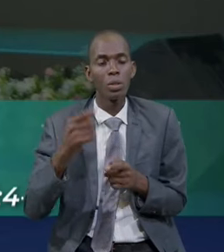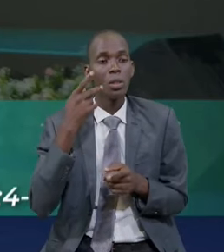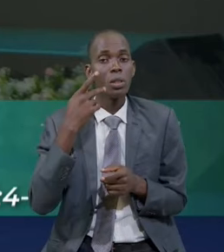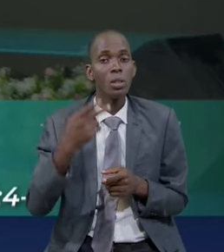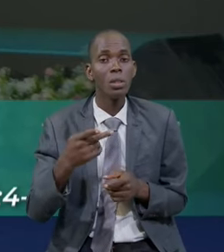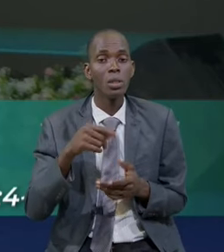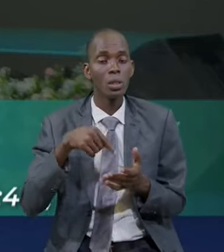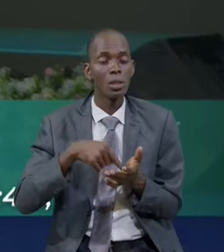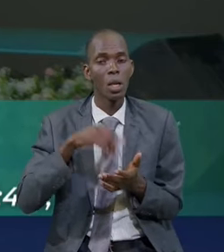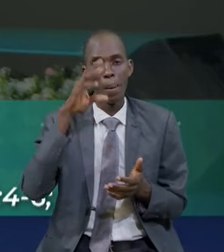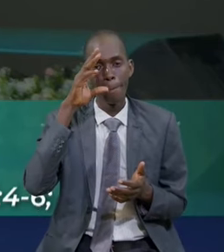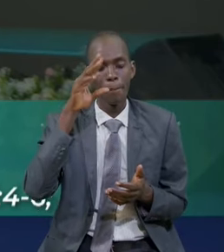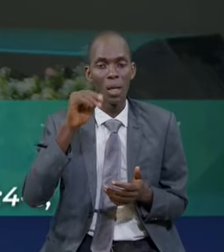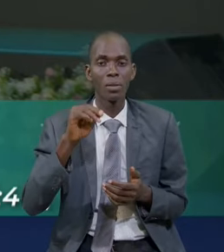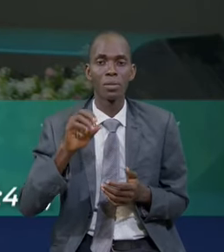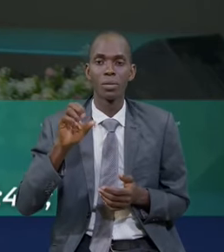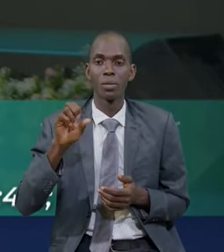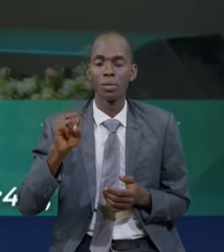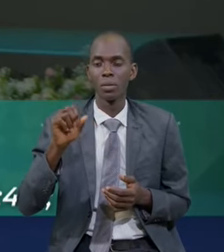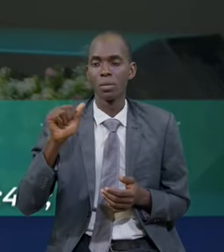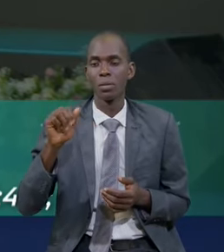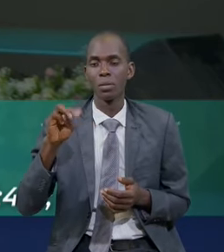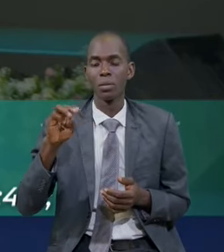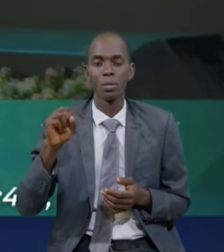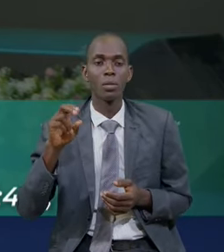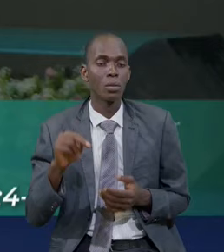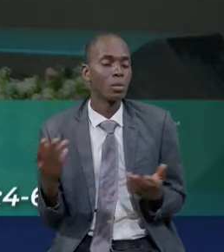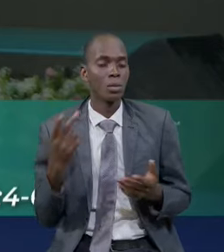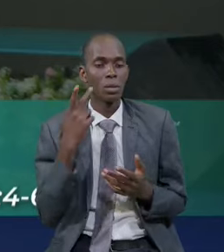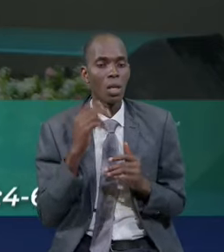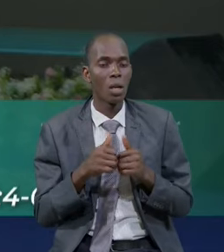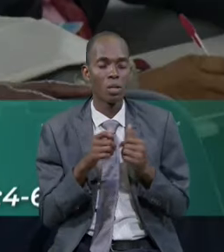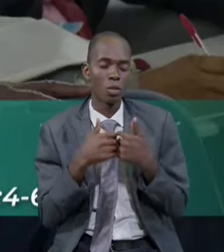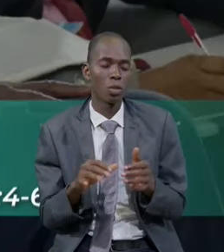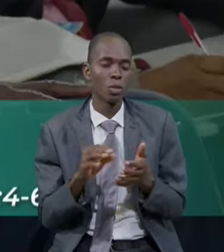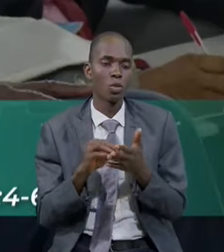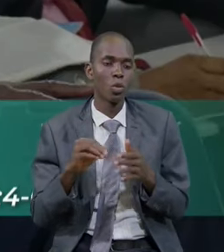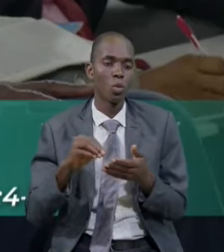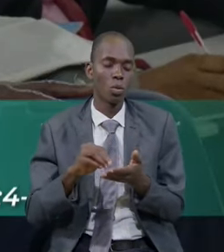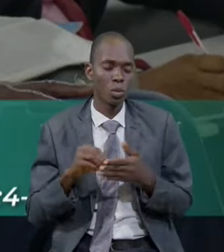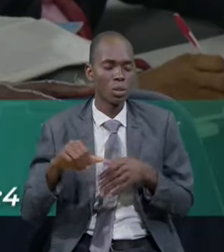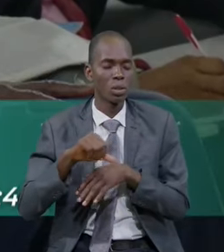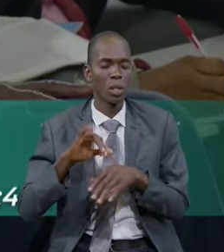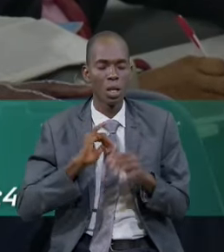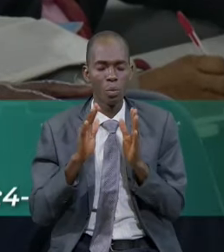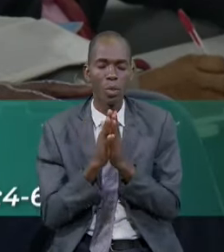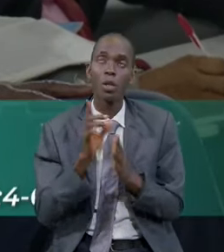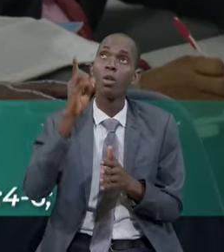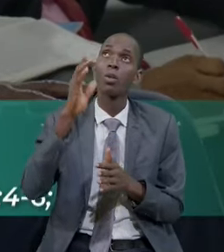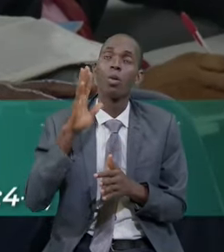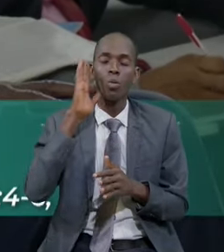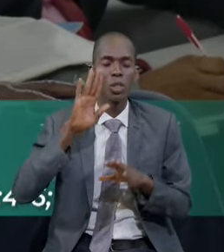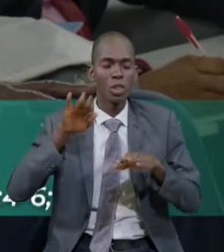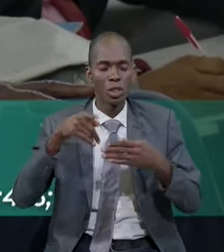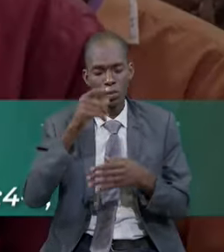parce qu'il veut ôter mon onction. Dieu te donnera la perception. Il te